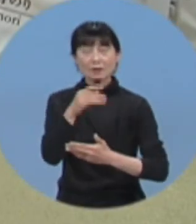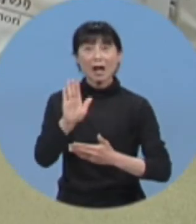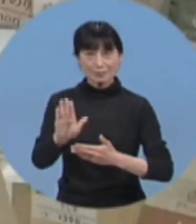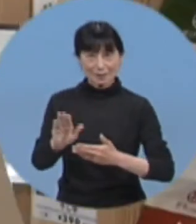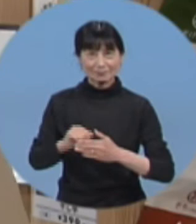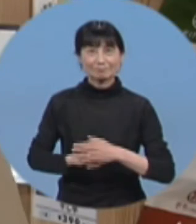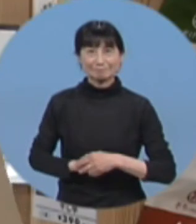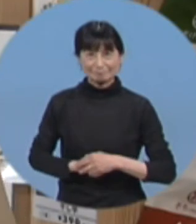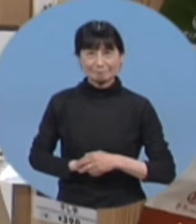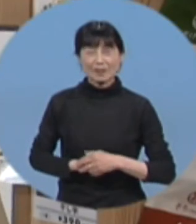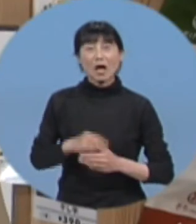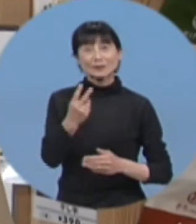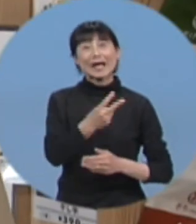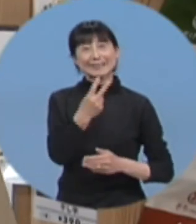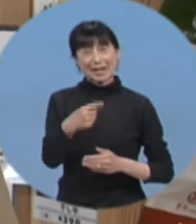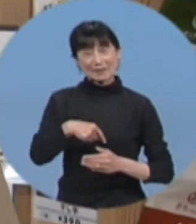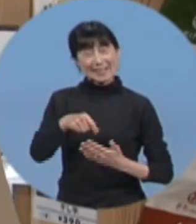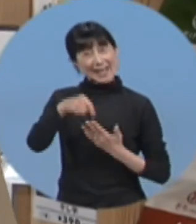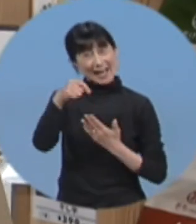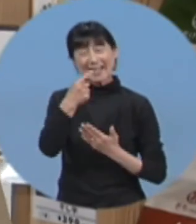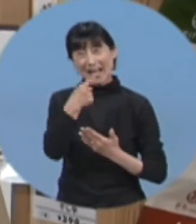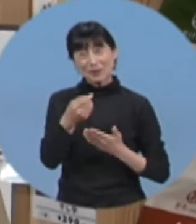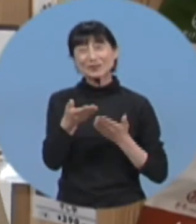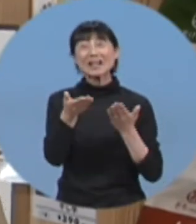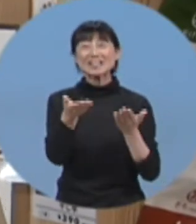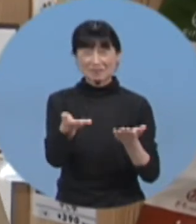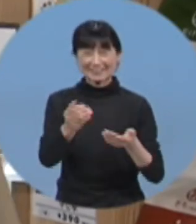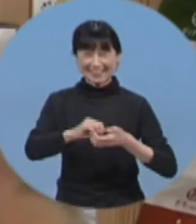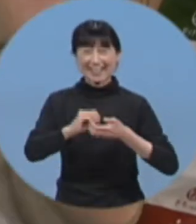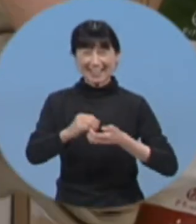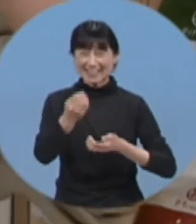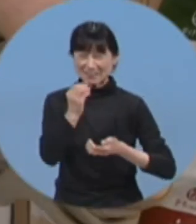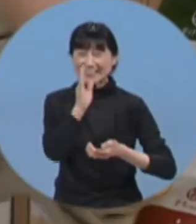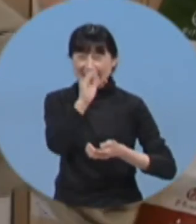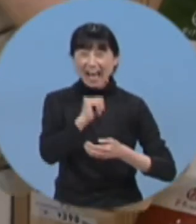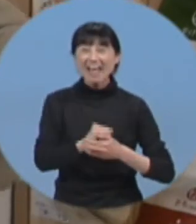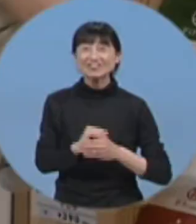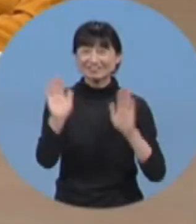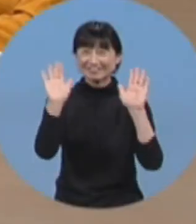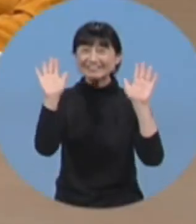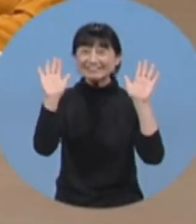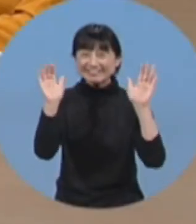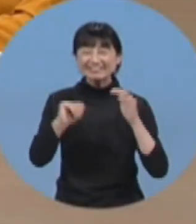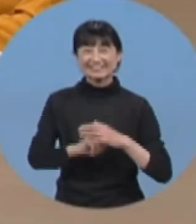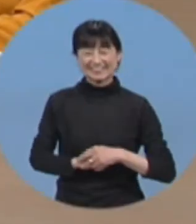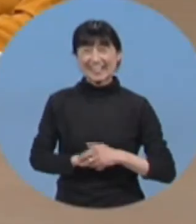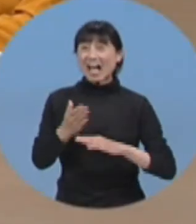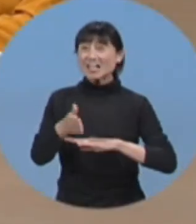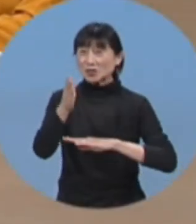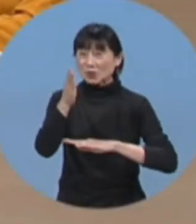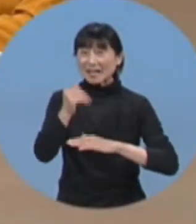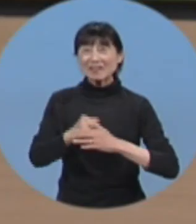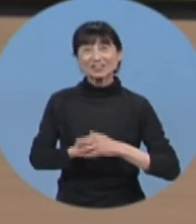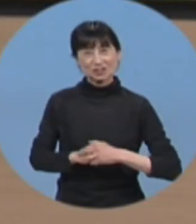。スタジオのお二人には私が選んだ味をお届けしますので、ぜひ食べてみてください。 ありがとうござい